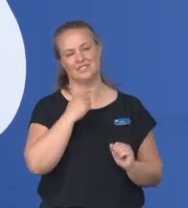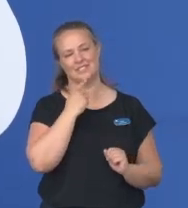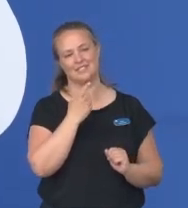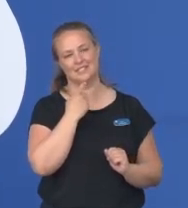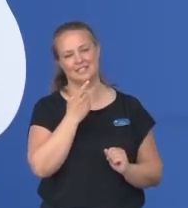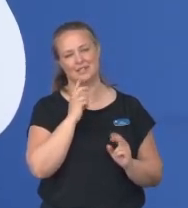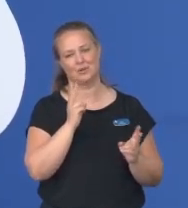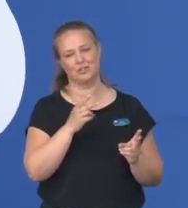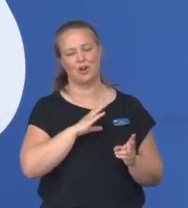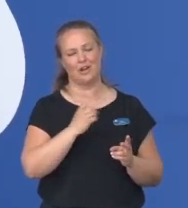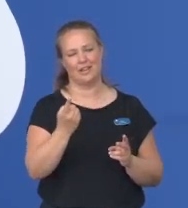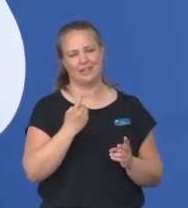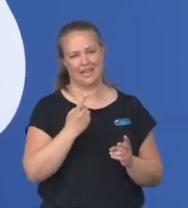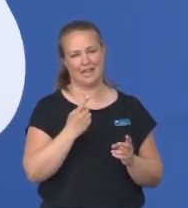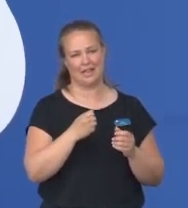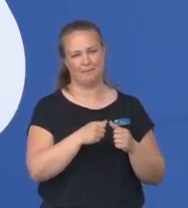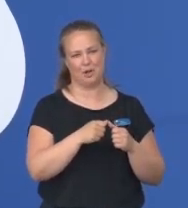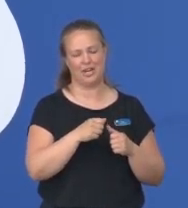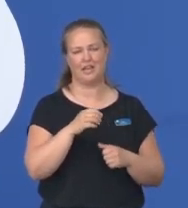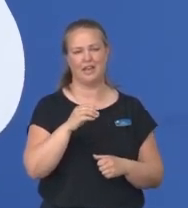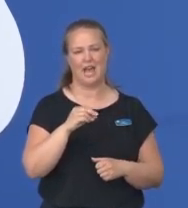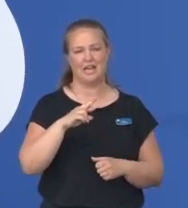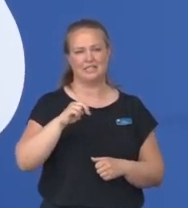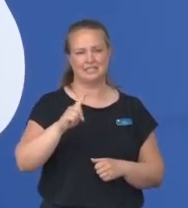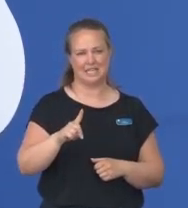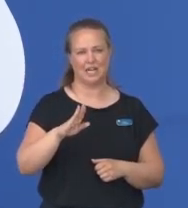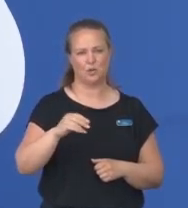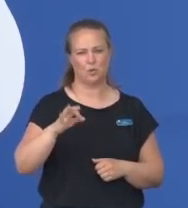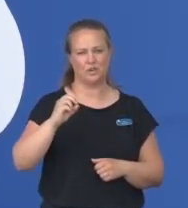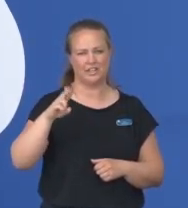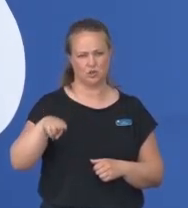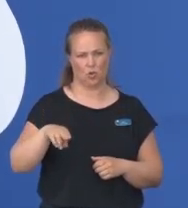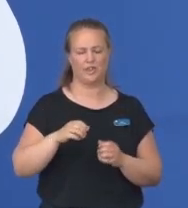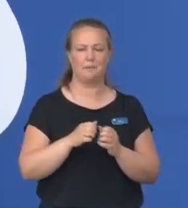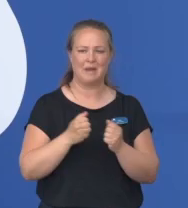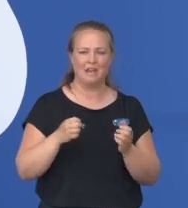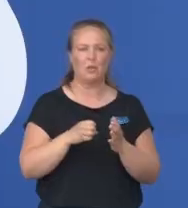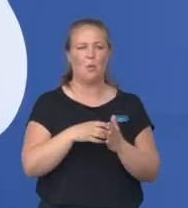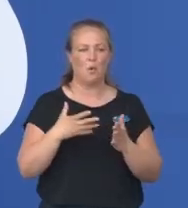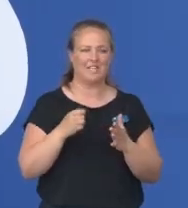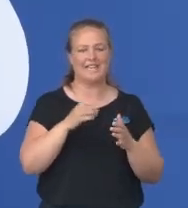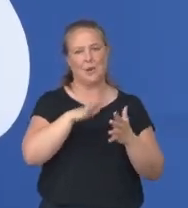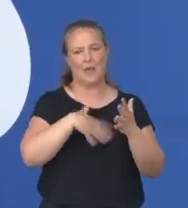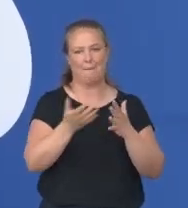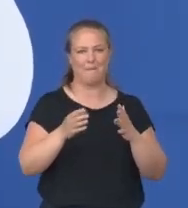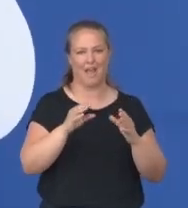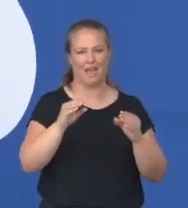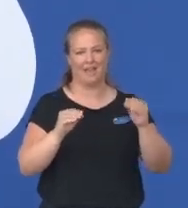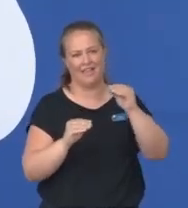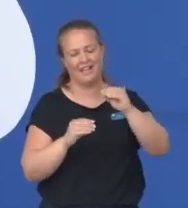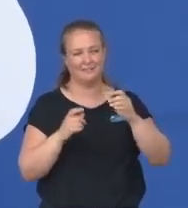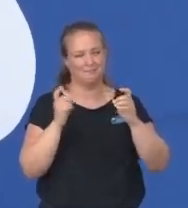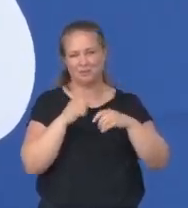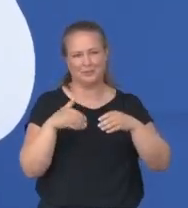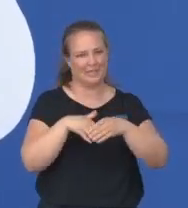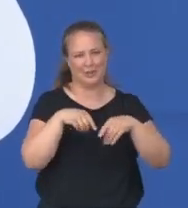har såklart en till partner, Axel Jonsson. Men på grund av schemaförsäljningar så kunde de inte vara med just nu. Men då vet ni att de